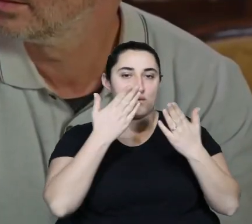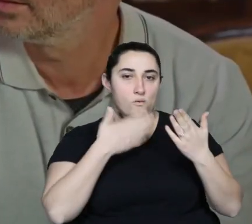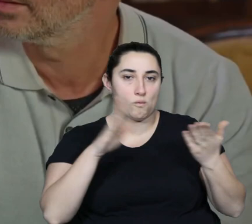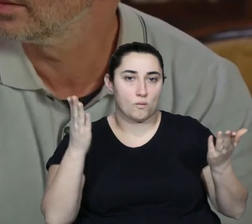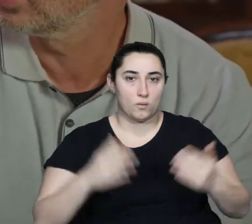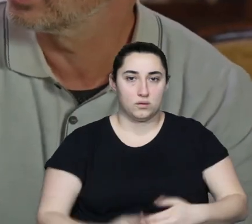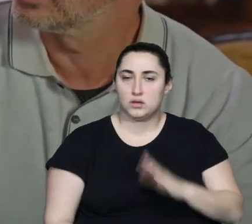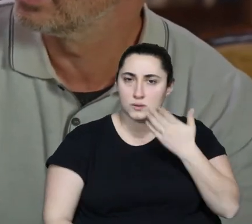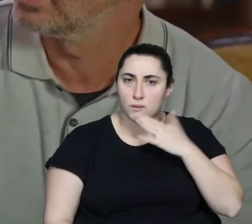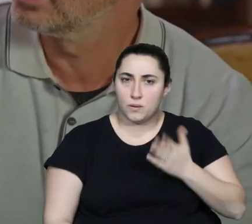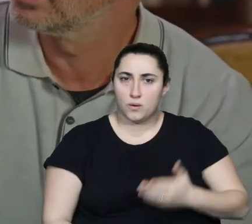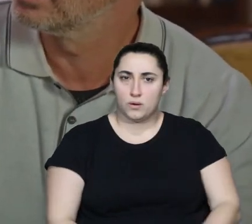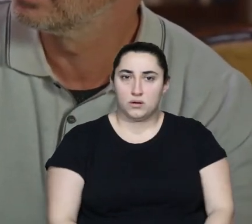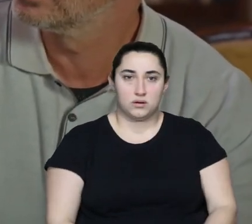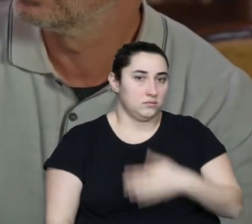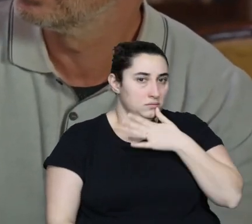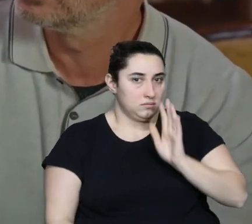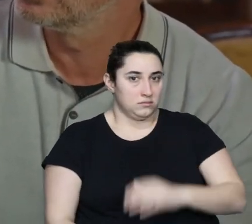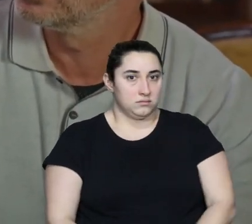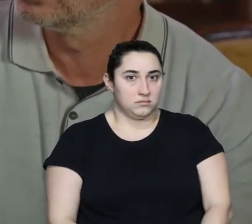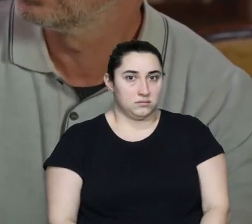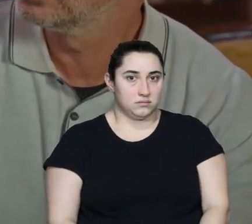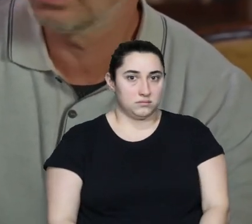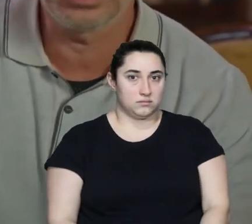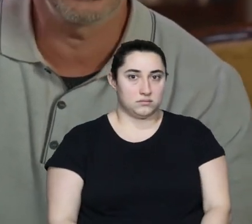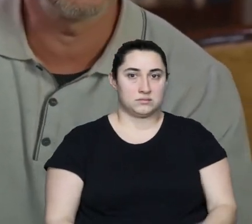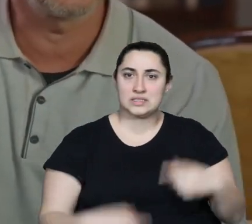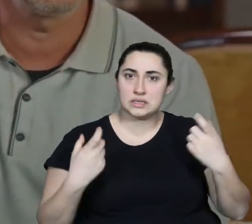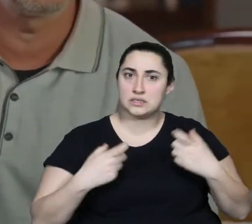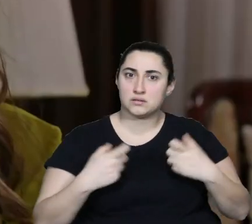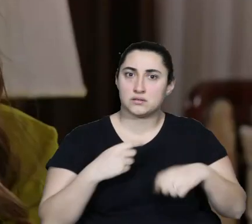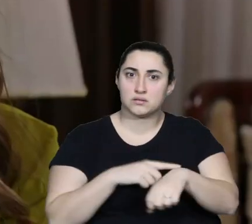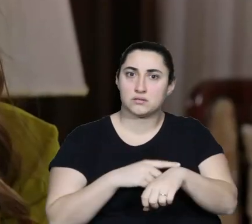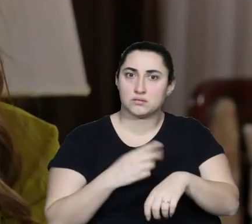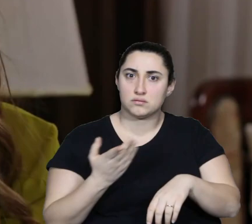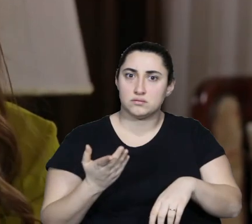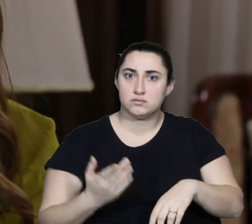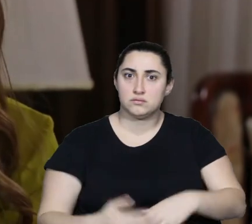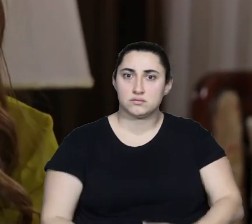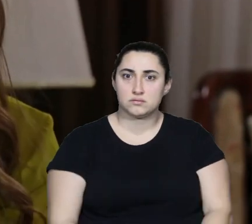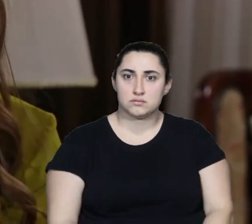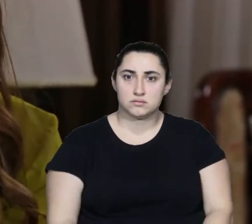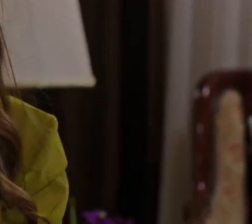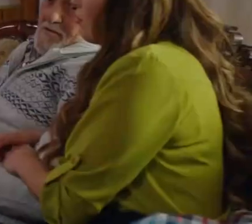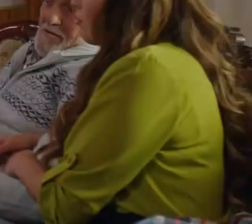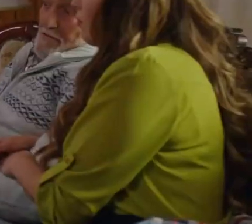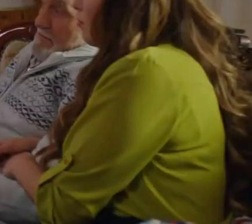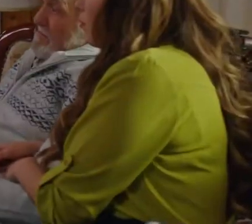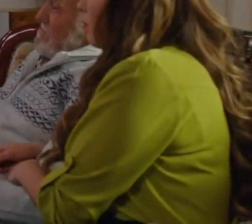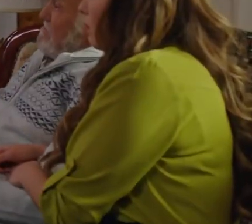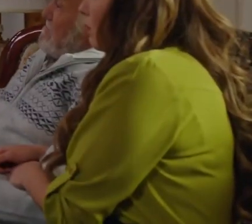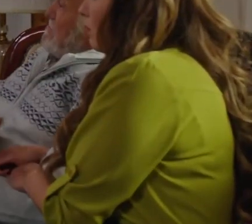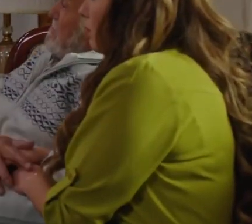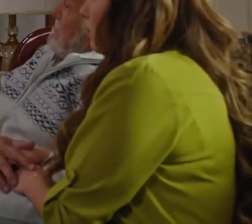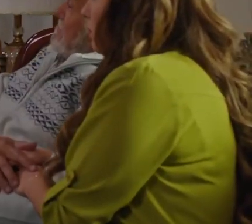ki. Nasıl yoklar? Bilmiyorum. Neredeler peki bu saatte? Faik de Burcu'ya bakıyor. Burcu